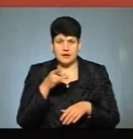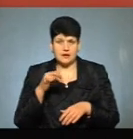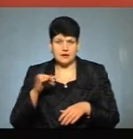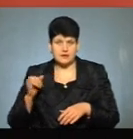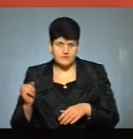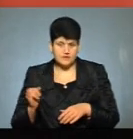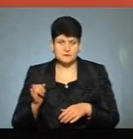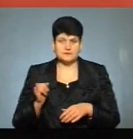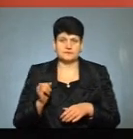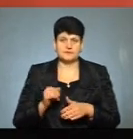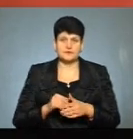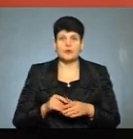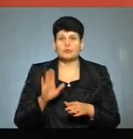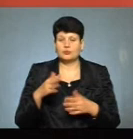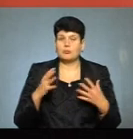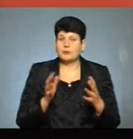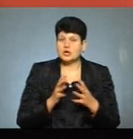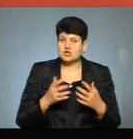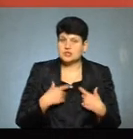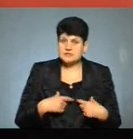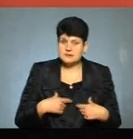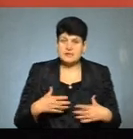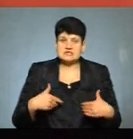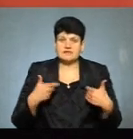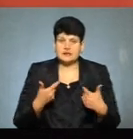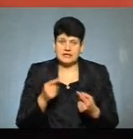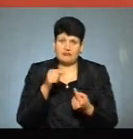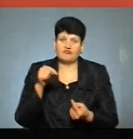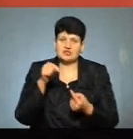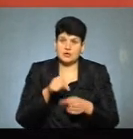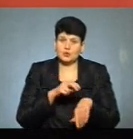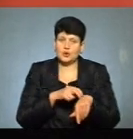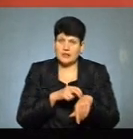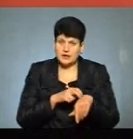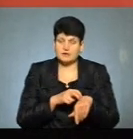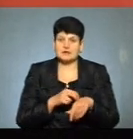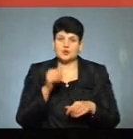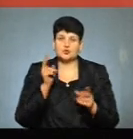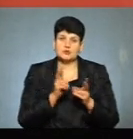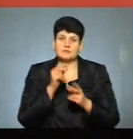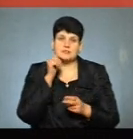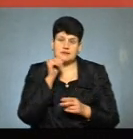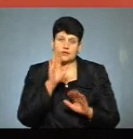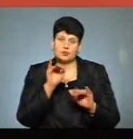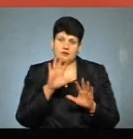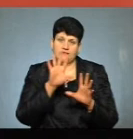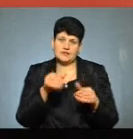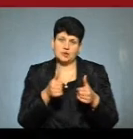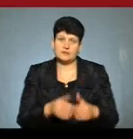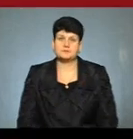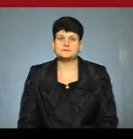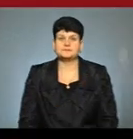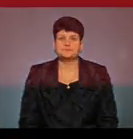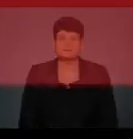респіраторні вірусні інфекції. Тож бережіть себе, звертайтеся вчасно до лікарів. Ми зустрінемося завтра. Ці ж порі, до побачення, на все добре.